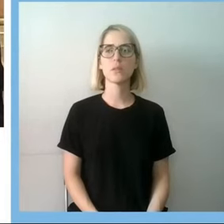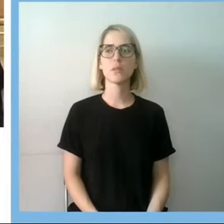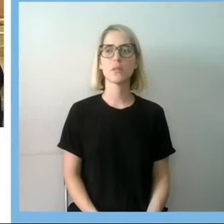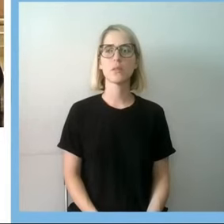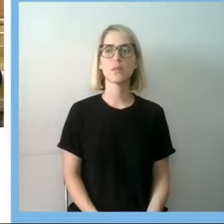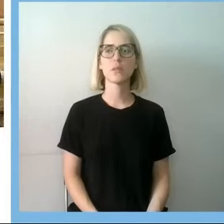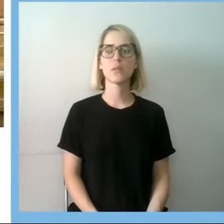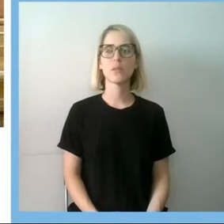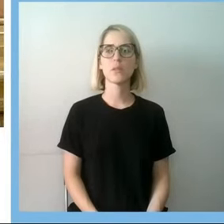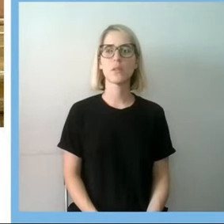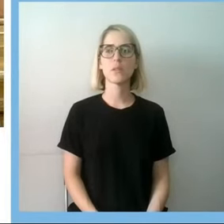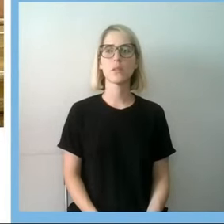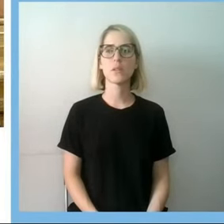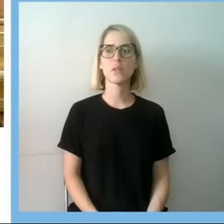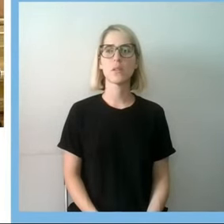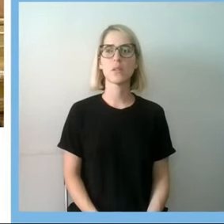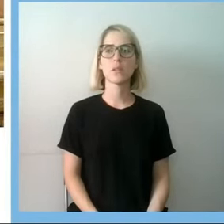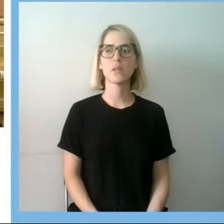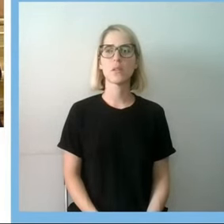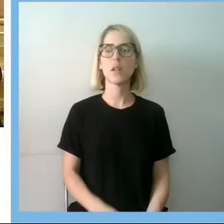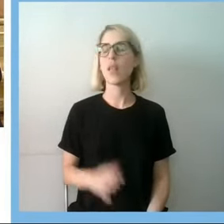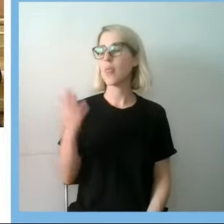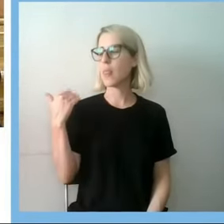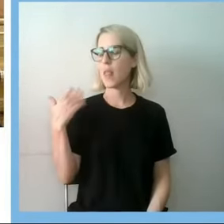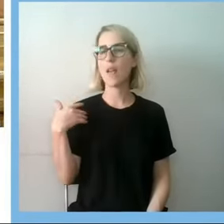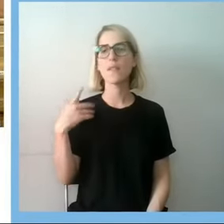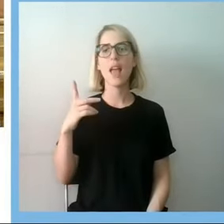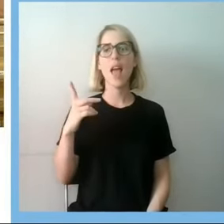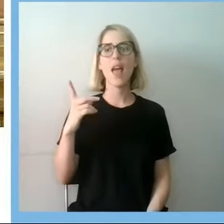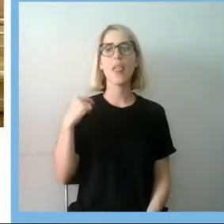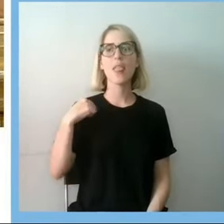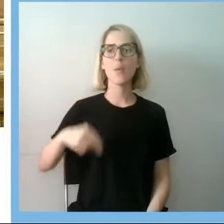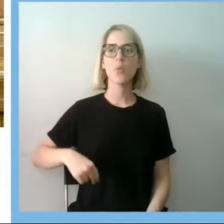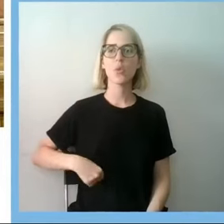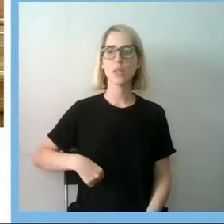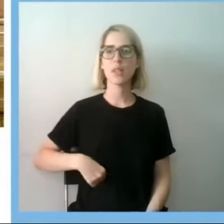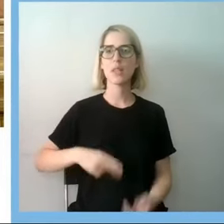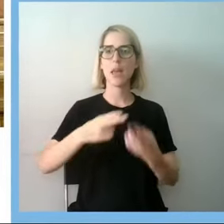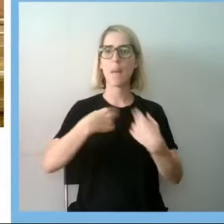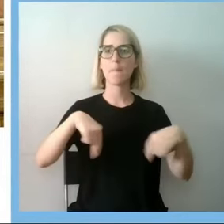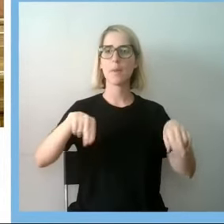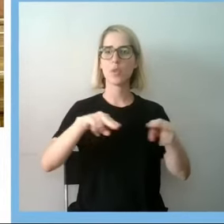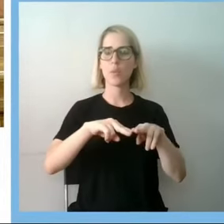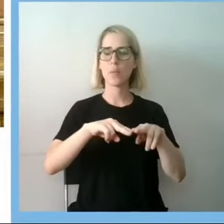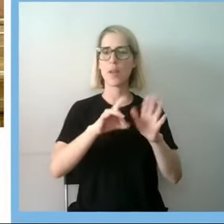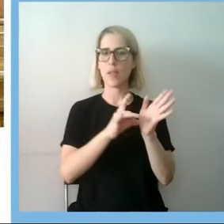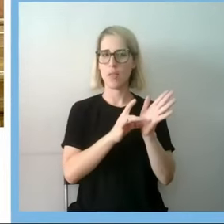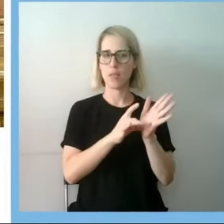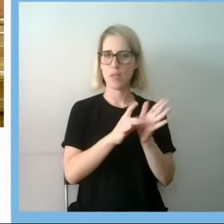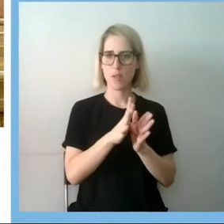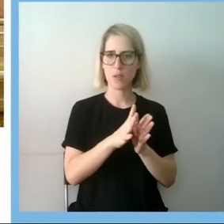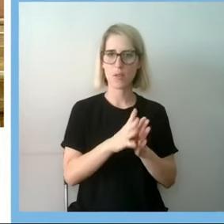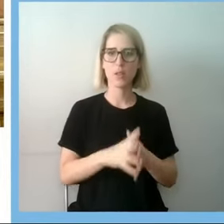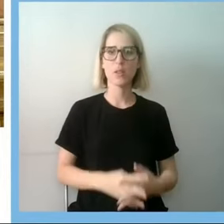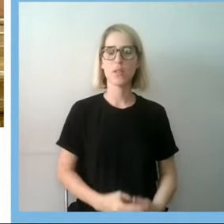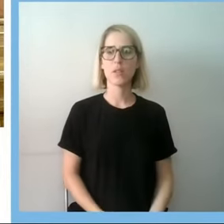Η Ιεριουργία. Στην τελευταία Δημοτική Επιτροπή το διώξαμε, δηλαδή την οικοπεδοποίηση. Αυτό διώξαμε. Που έχει την